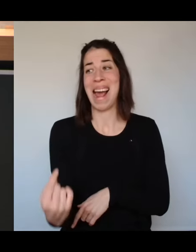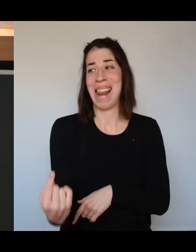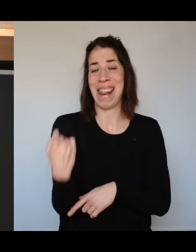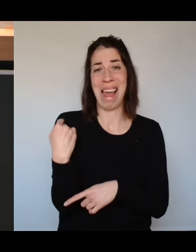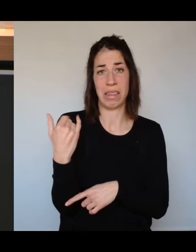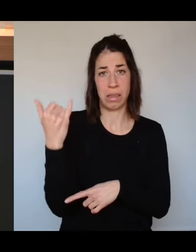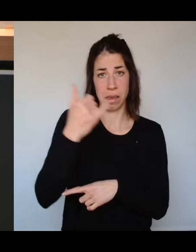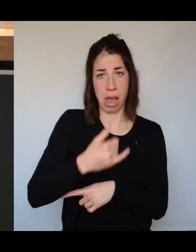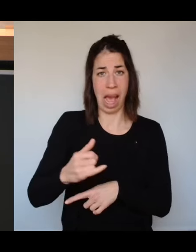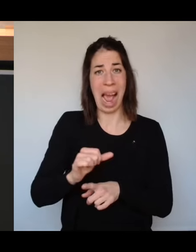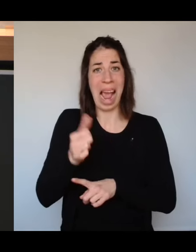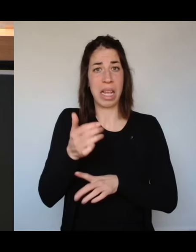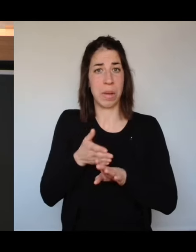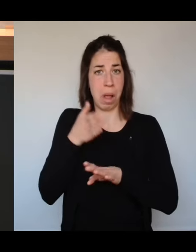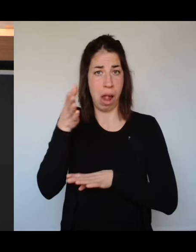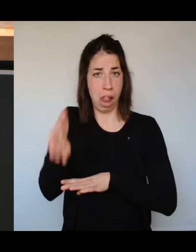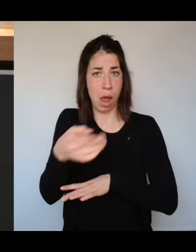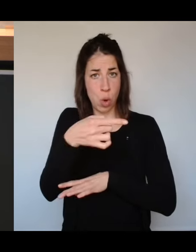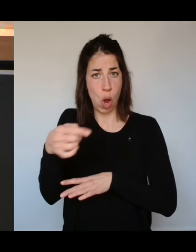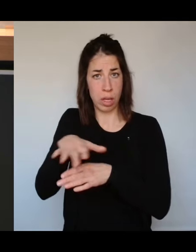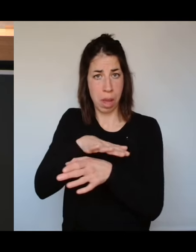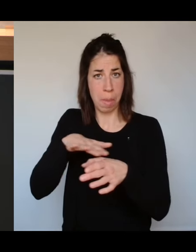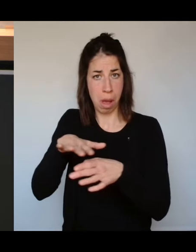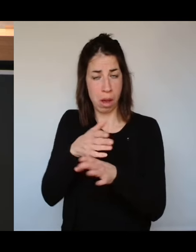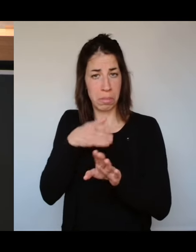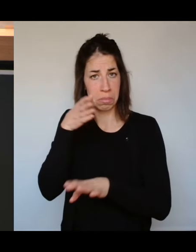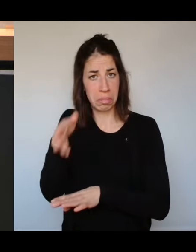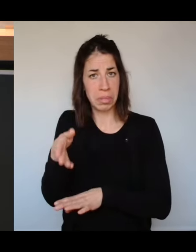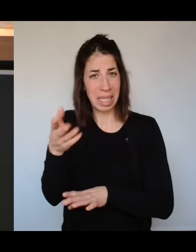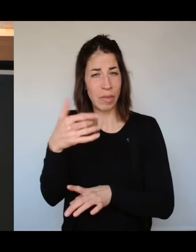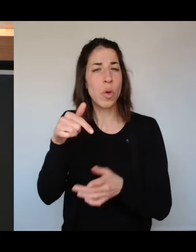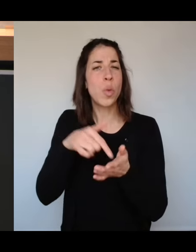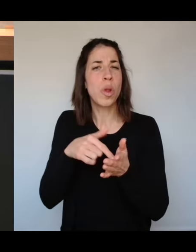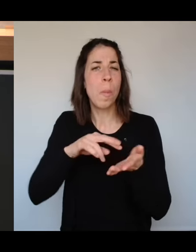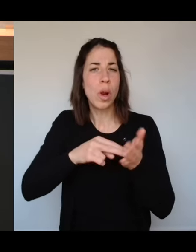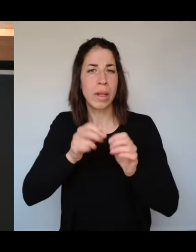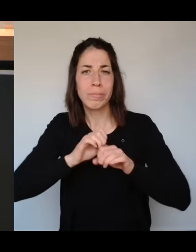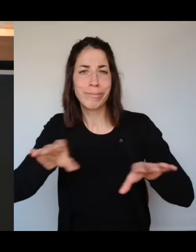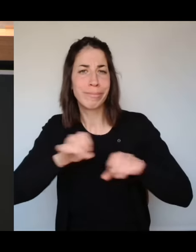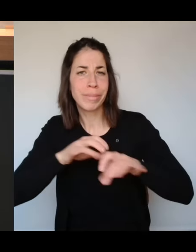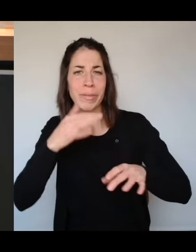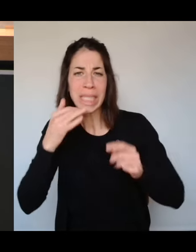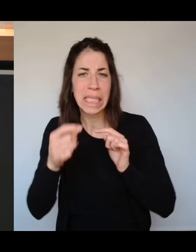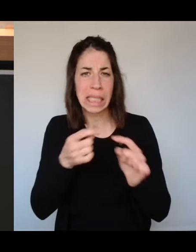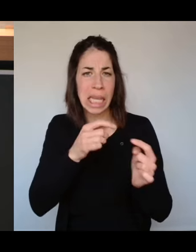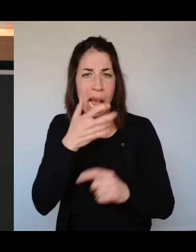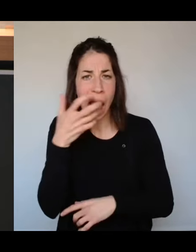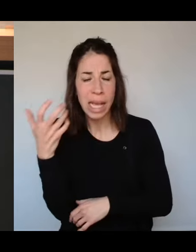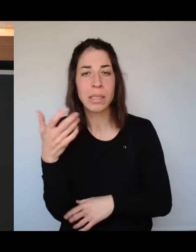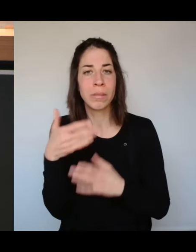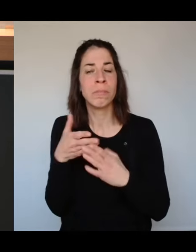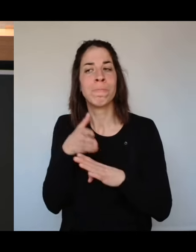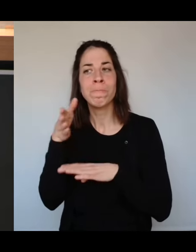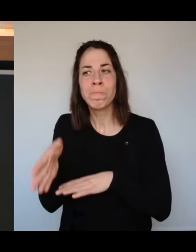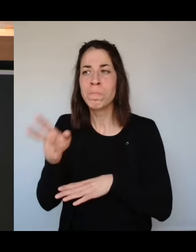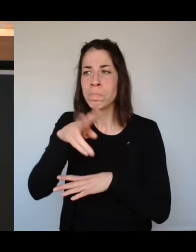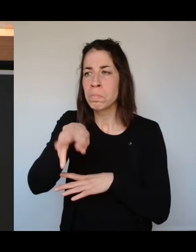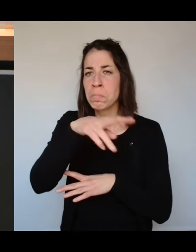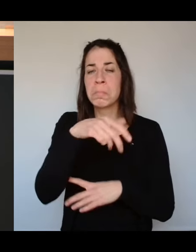auch andere schlimme Plätze in dieser Stadt. Der Kampf um den Görlitzer Park ist